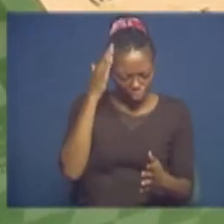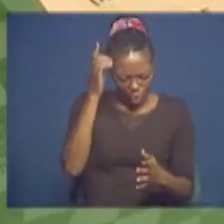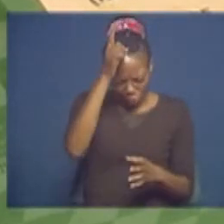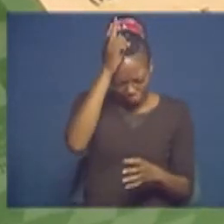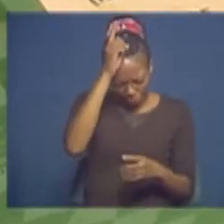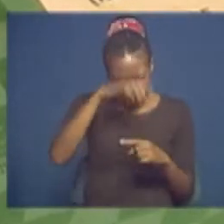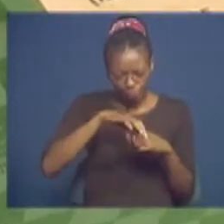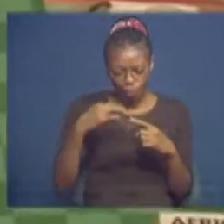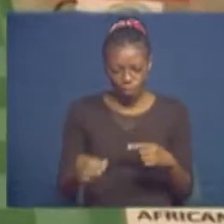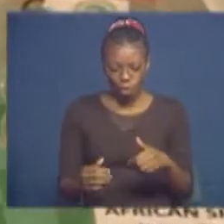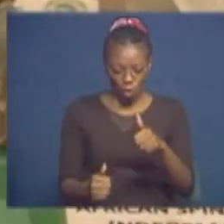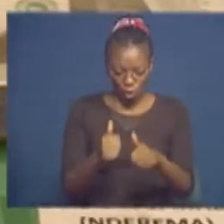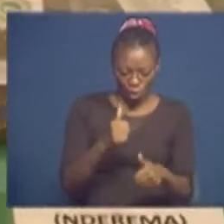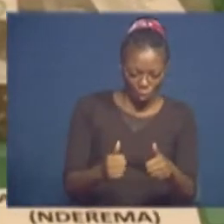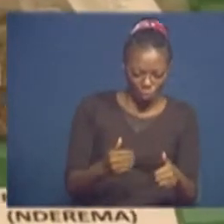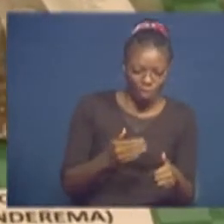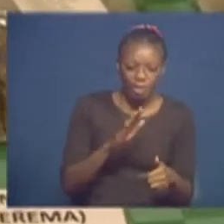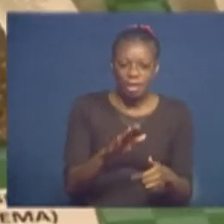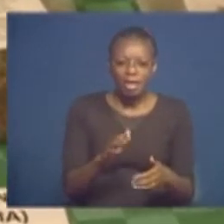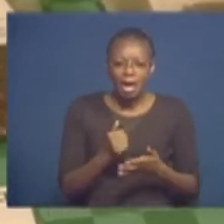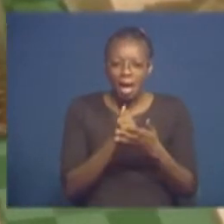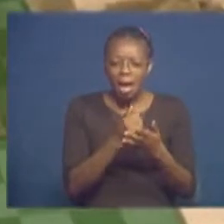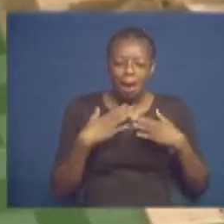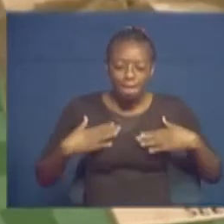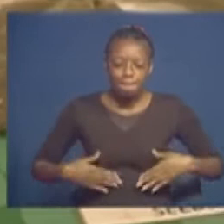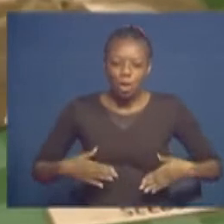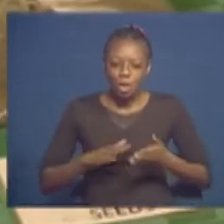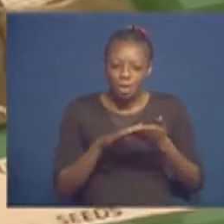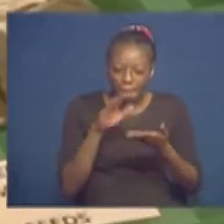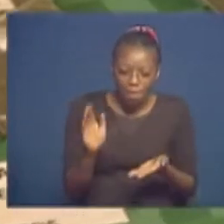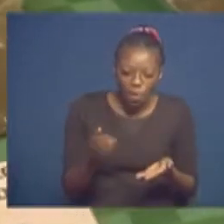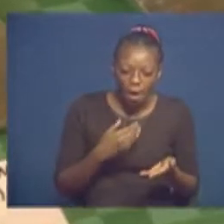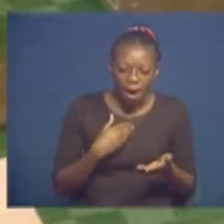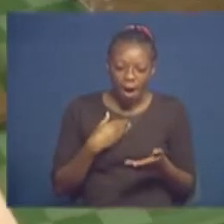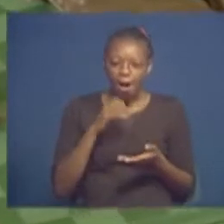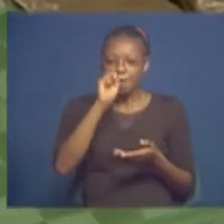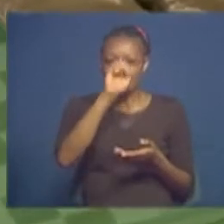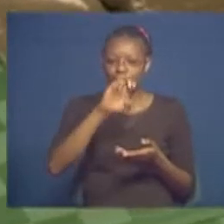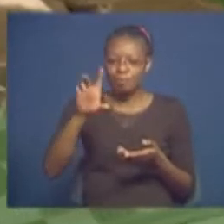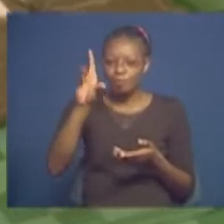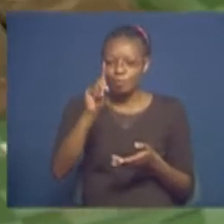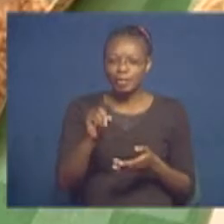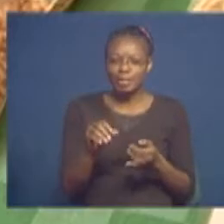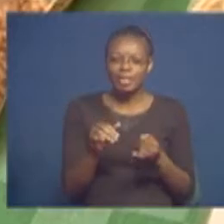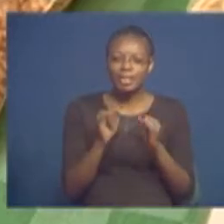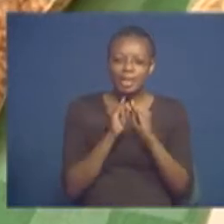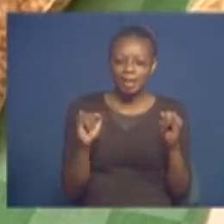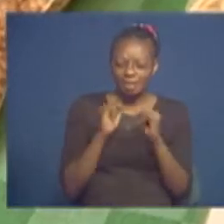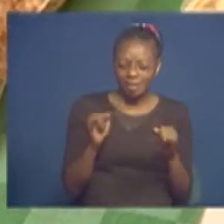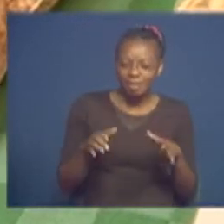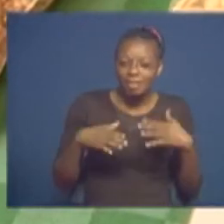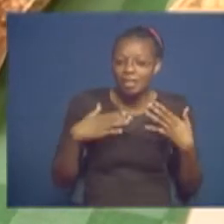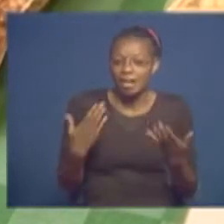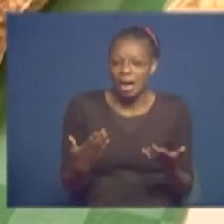ambazo zina madini tele na jinsi ya kupata mbegu safi kwa ajili ya upanzi. Licha ya juhudi za watafiti,